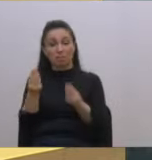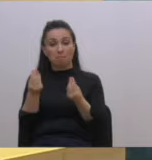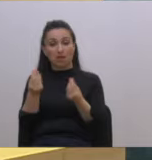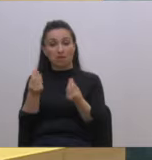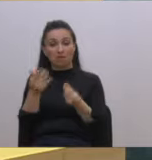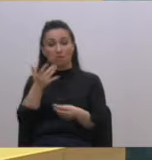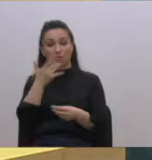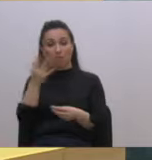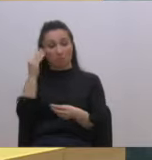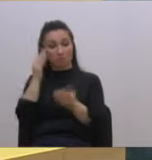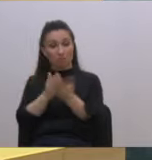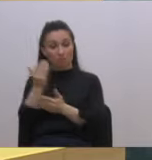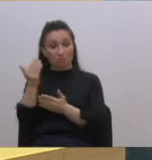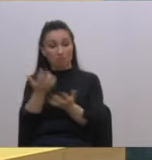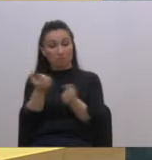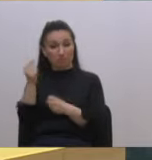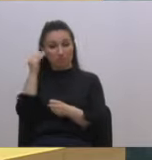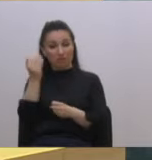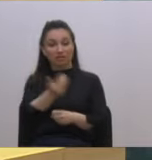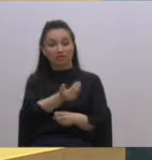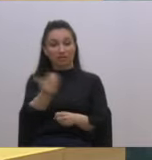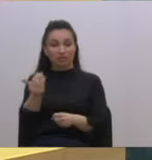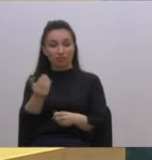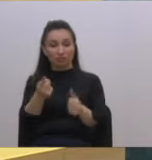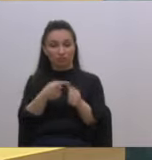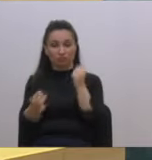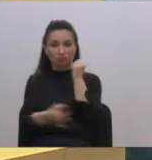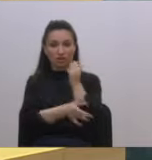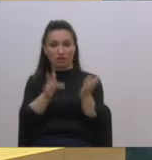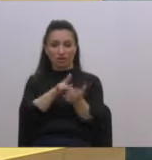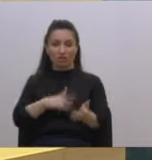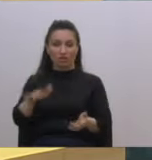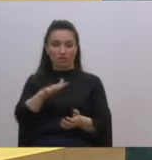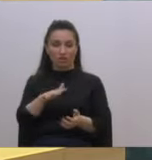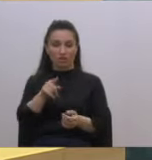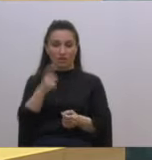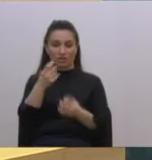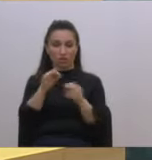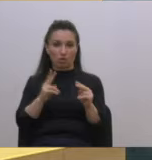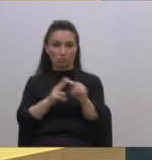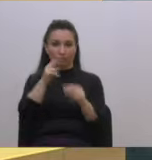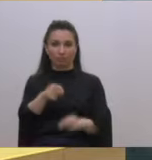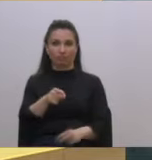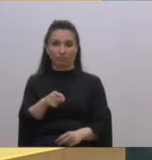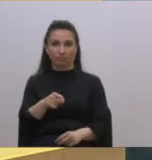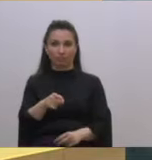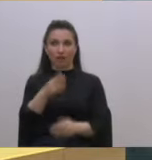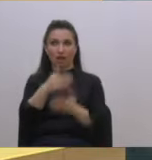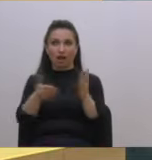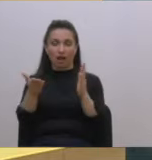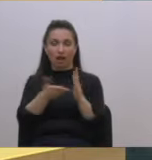და პოლიტიკური მიზნების მესაღწევად თქვენ აღატაკებთ ქვეყანას, ძირს უთხრით დემოკრატიას,